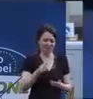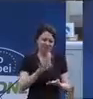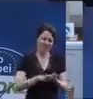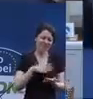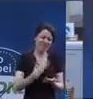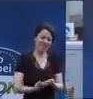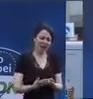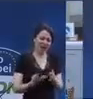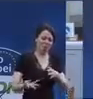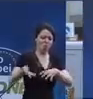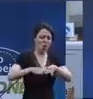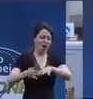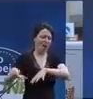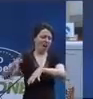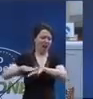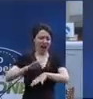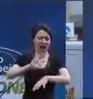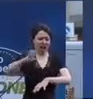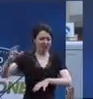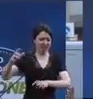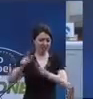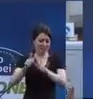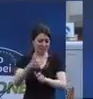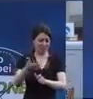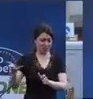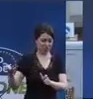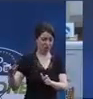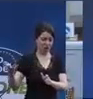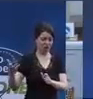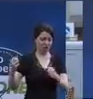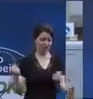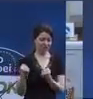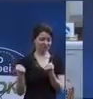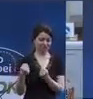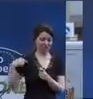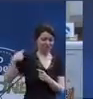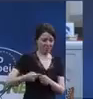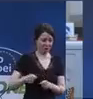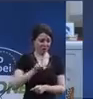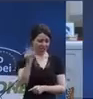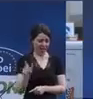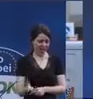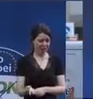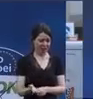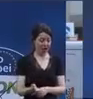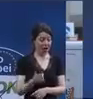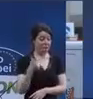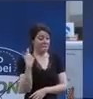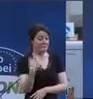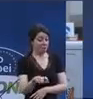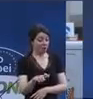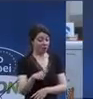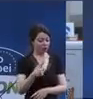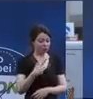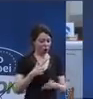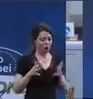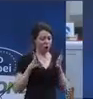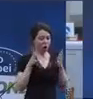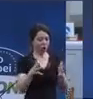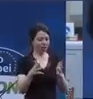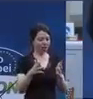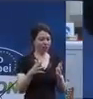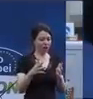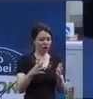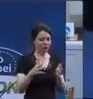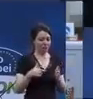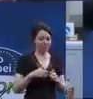il quadruplo di ogni persona che negli ultimi 30 anni ha gestito questo paese perché perché hanno il coraggio di andare per